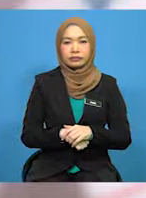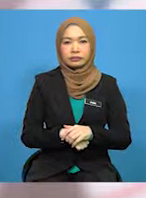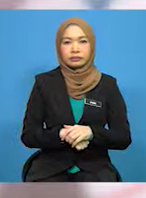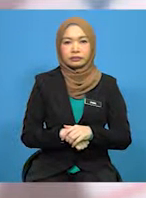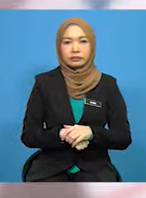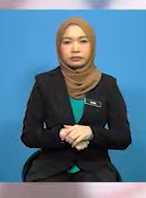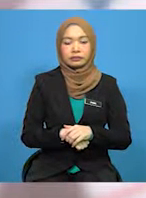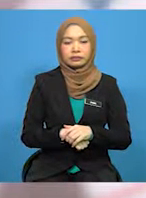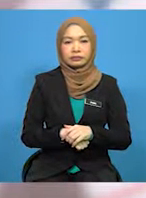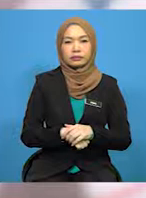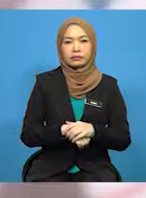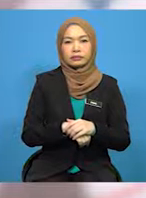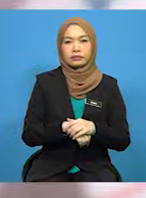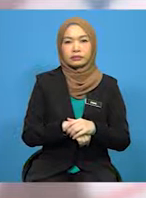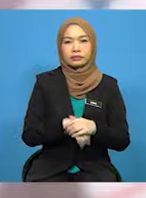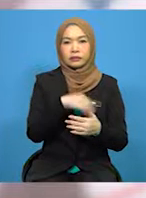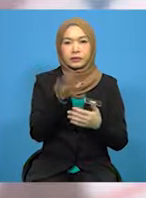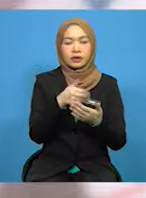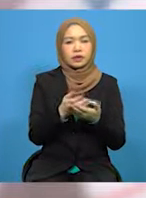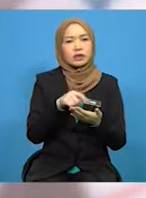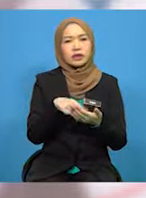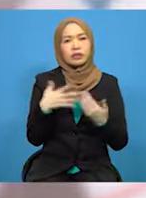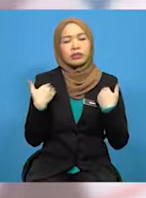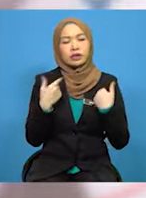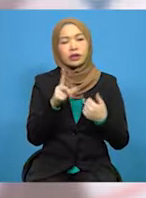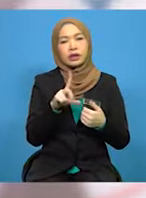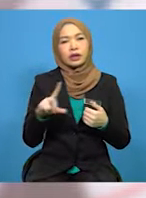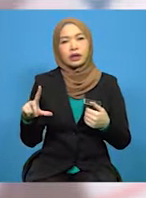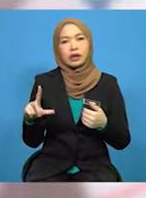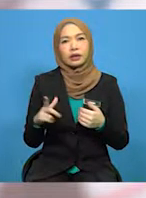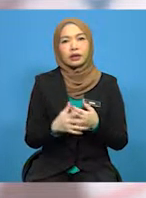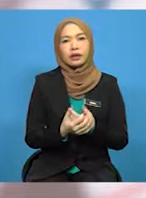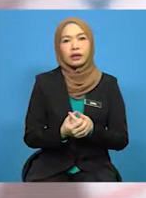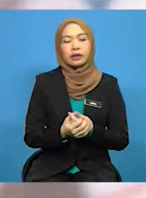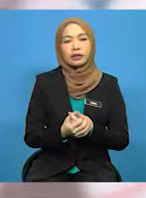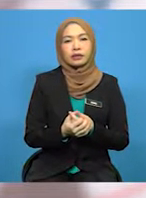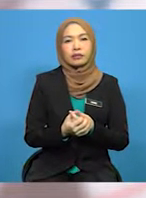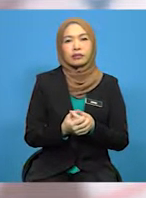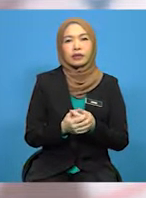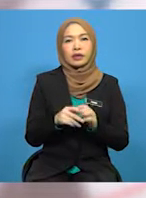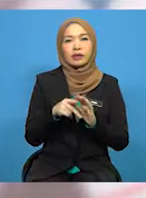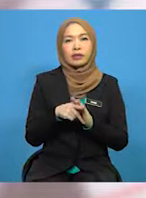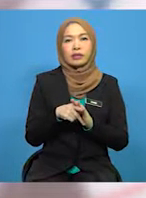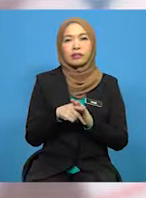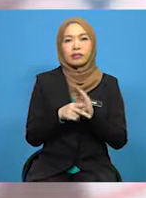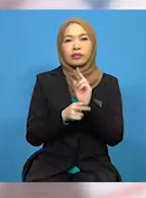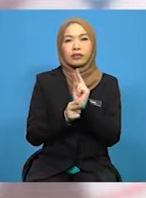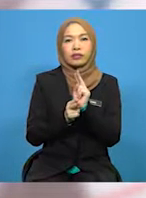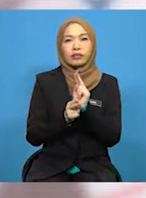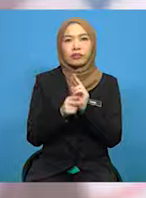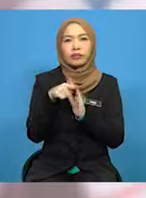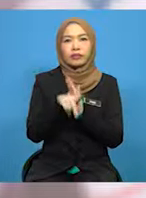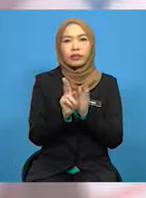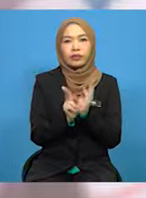faedah sebenarnya merupakan sebahagian daripada upah dan sepatutnya